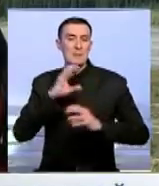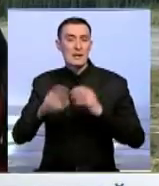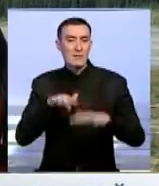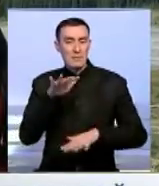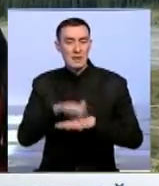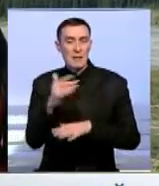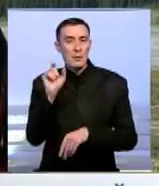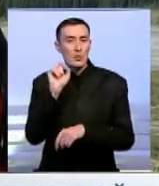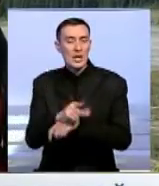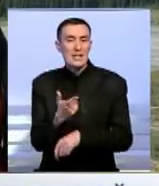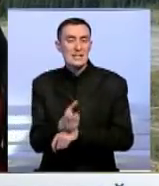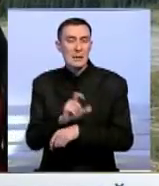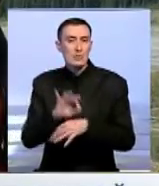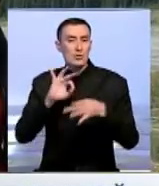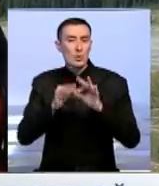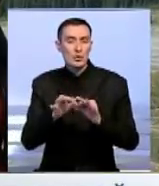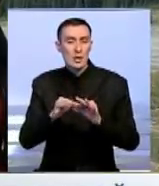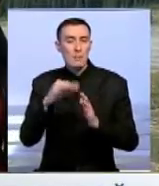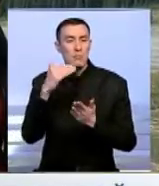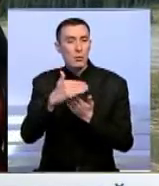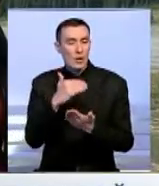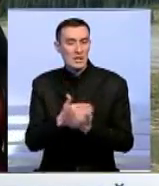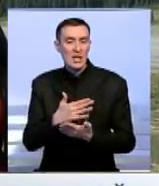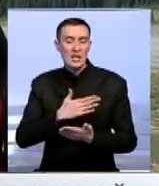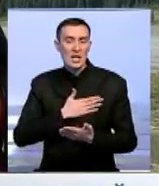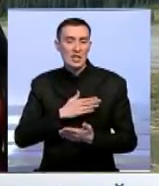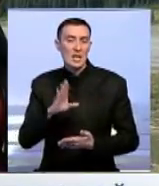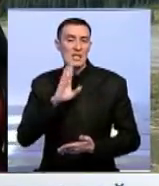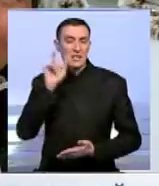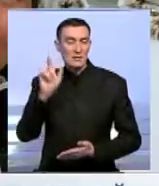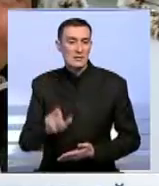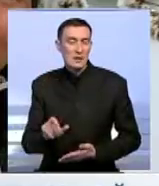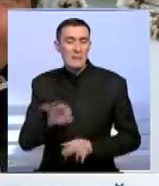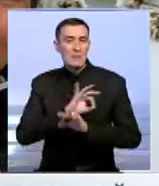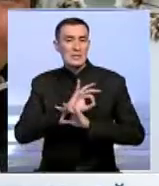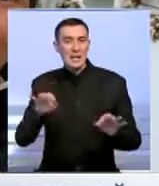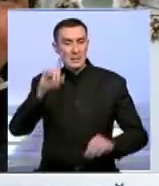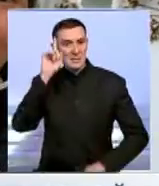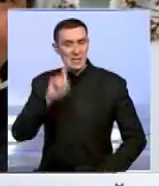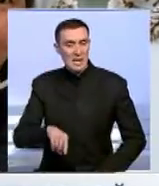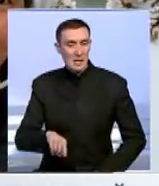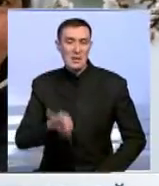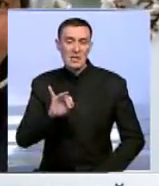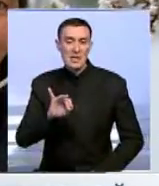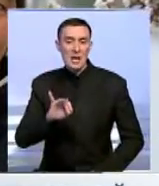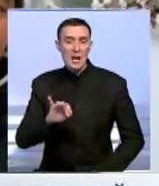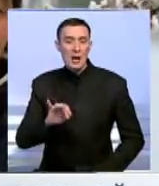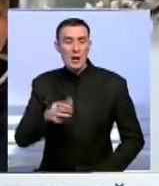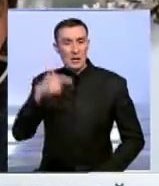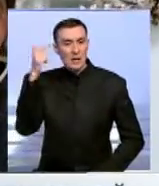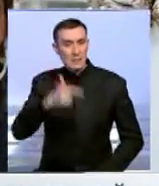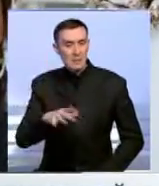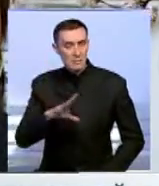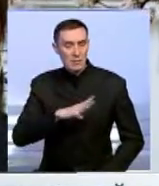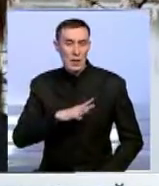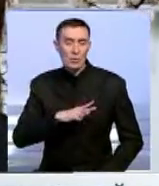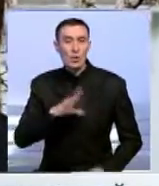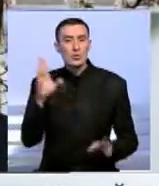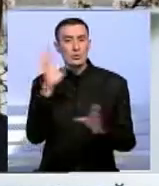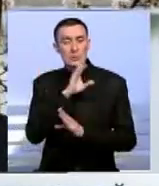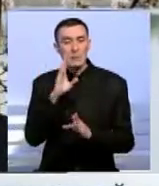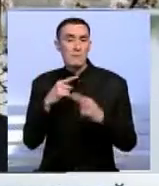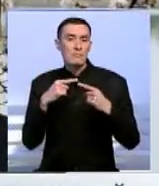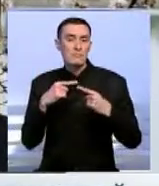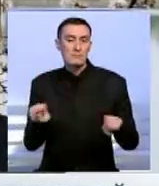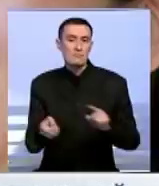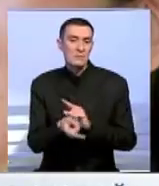Ей поручали самые ответственные проекты. Наша соотечественница блистала прекрасными знаниями и эрудицией. Но судьба распорядилась